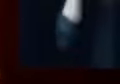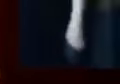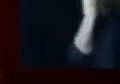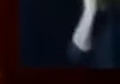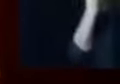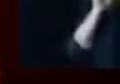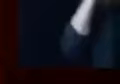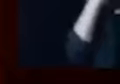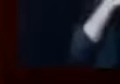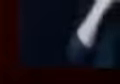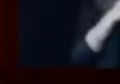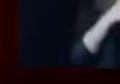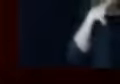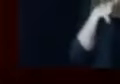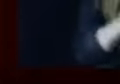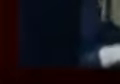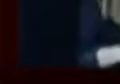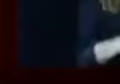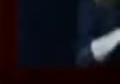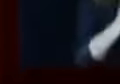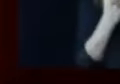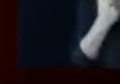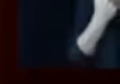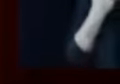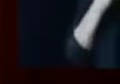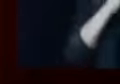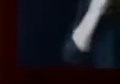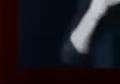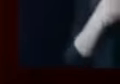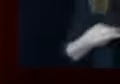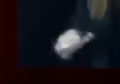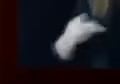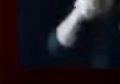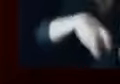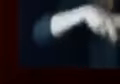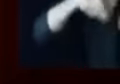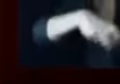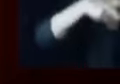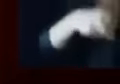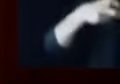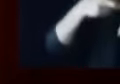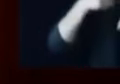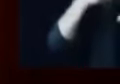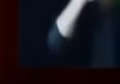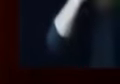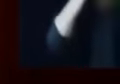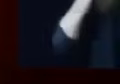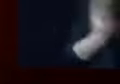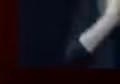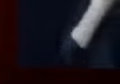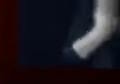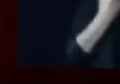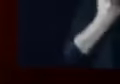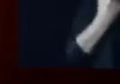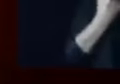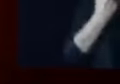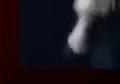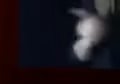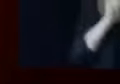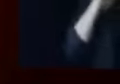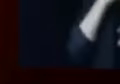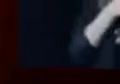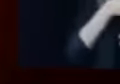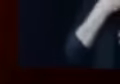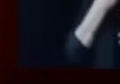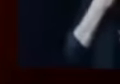un terreno agricolo come il caso dei Rom di Vaiano Valle e non rispetti alcuna regola, tu hai per il comune di Milano